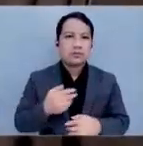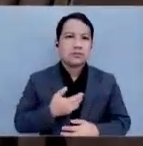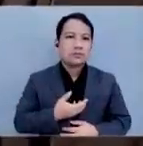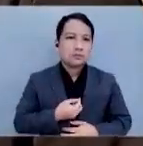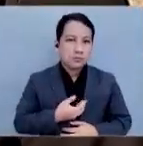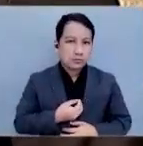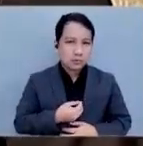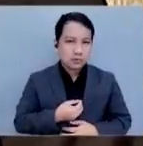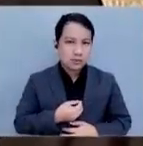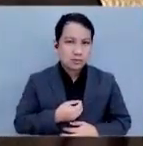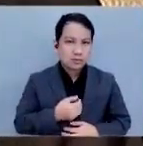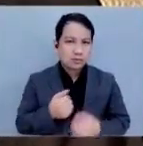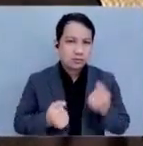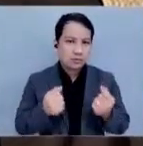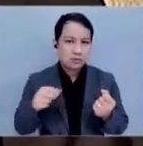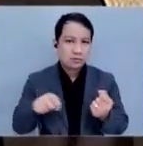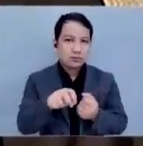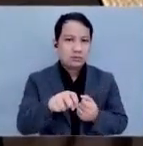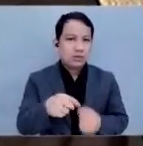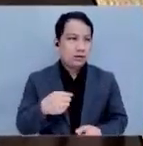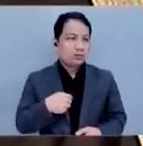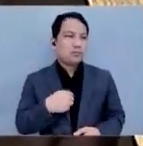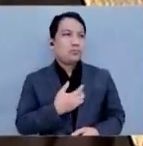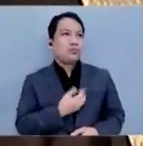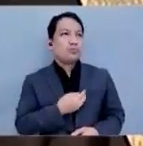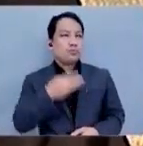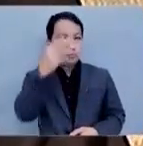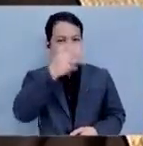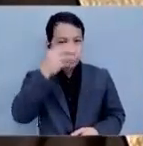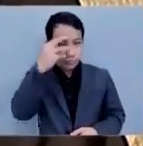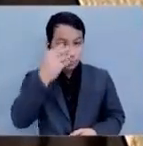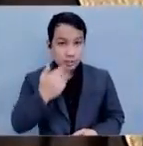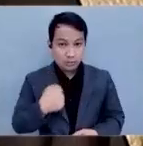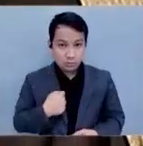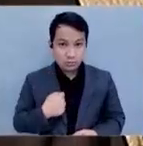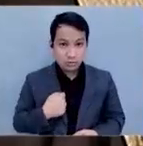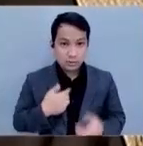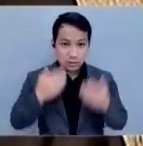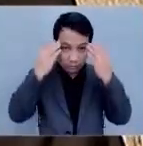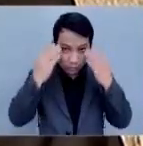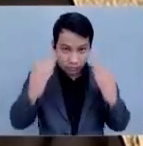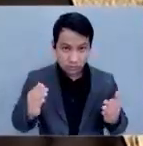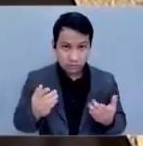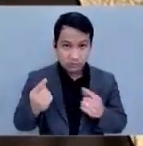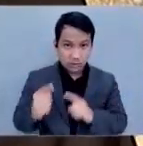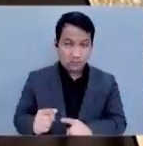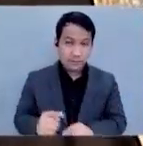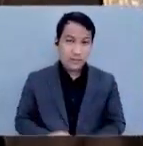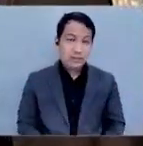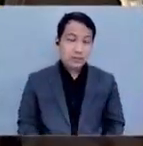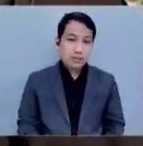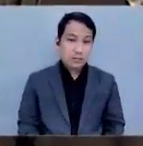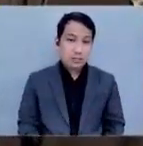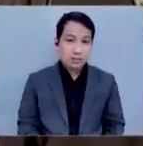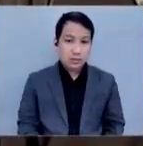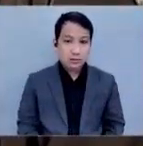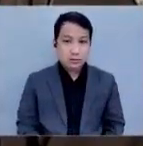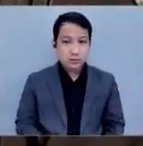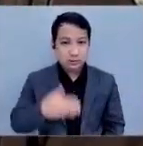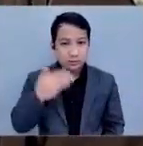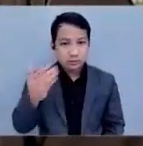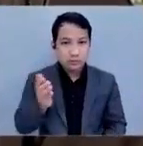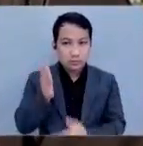May pangamba kasi hindi mo alam kung anong mangyayari sa mga pinupuntahan mong